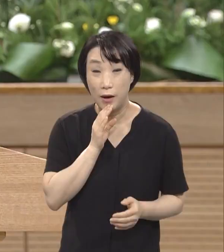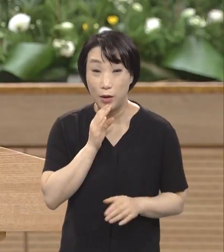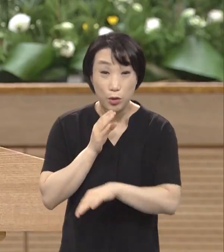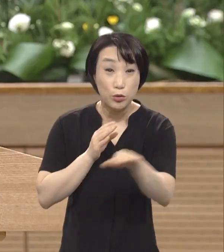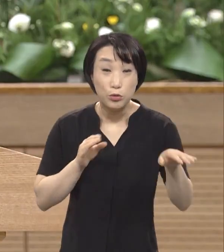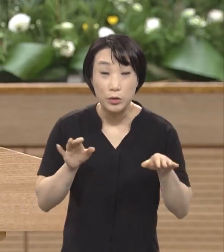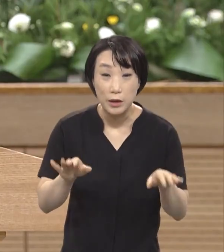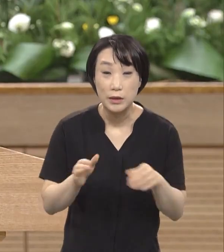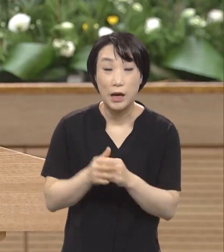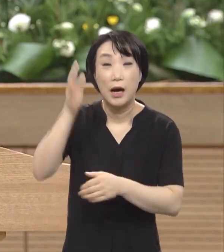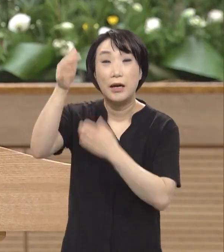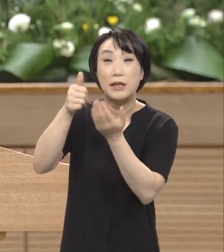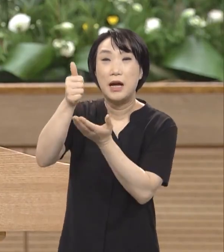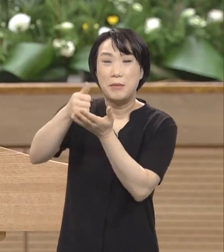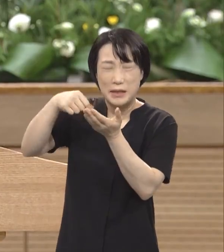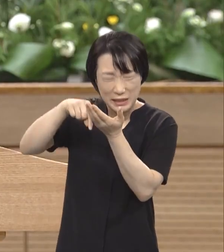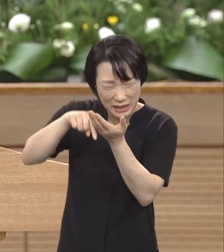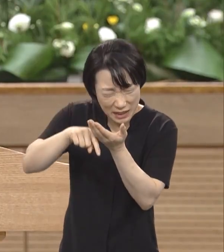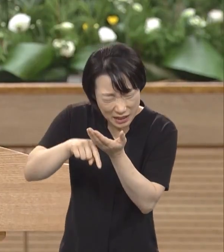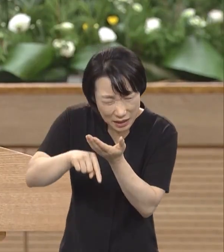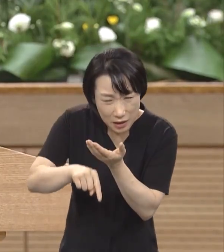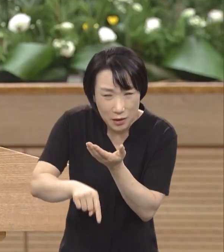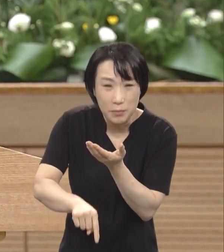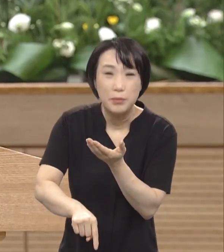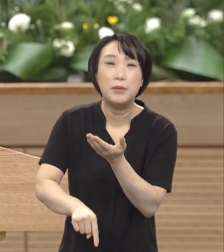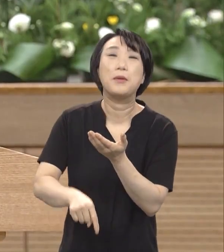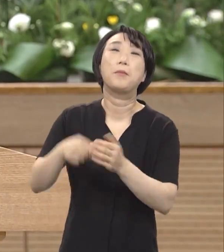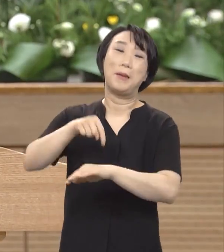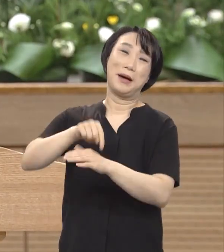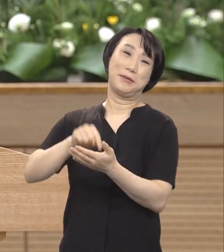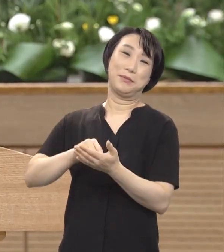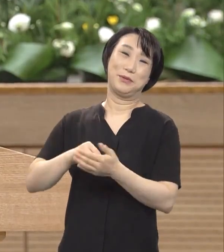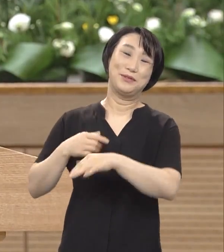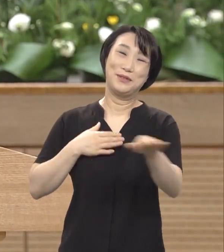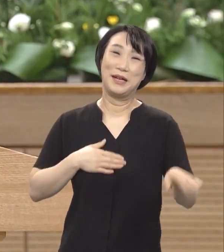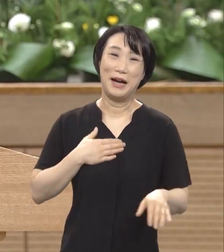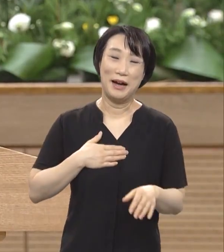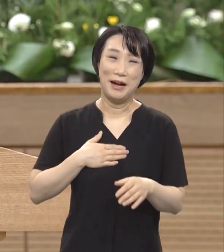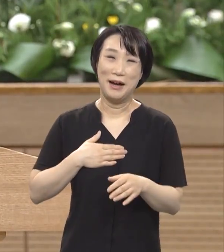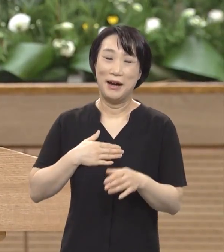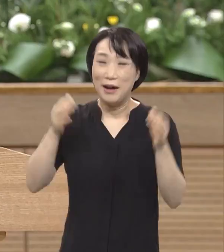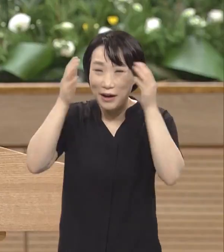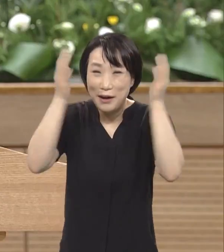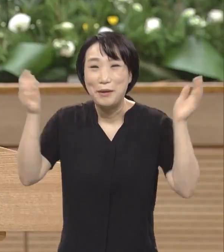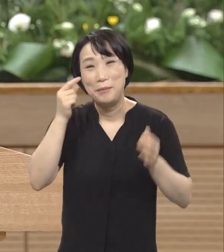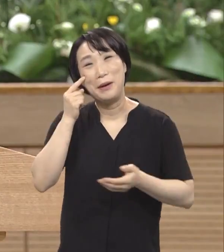우리가 하나님의 깊으신 마음을